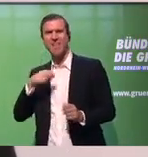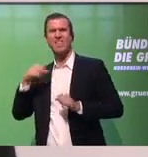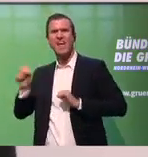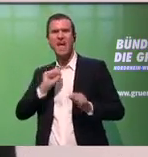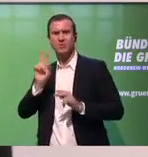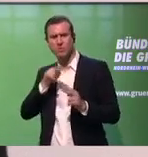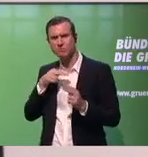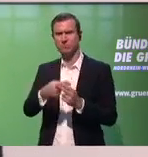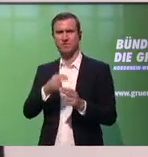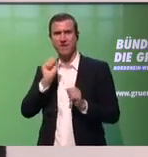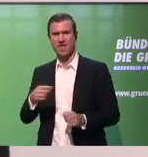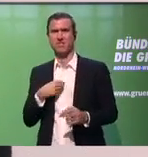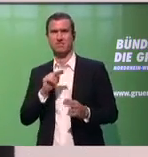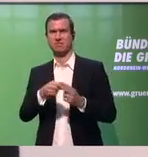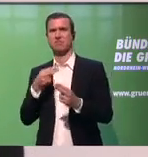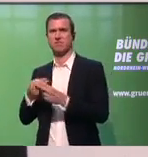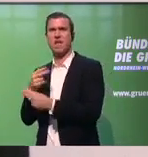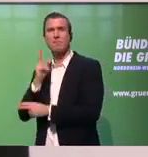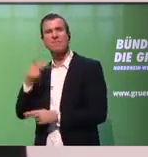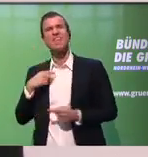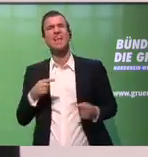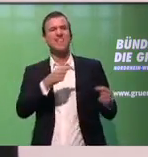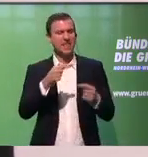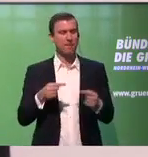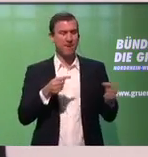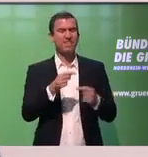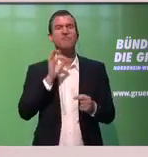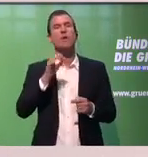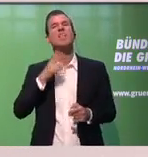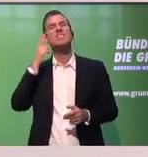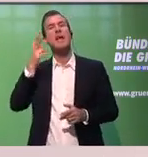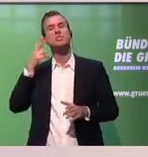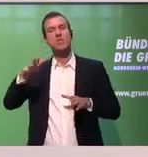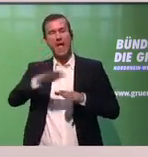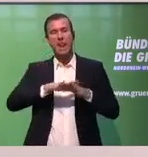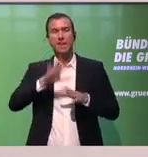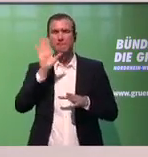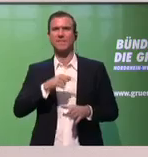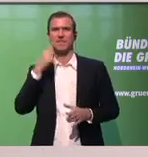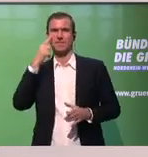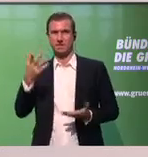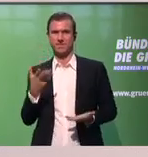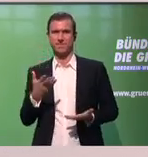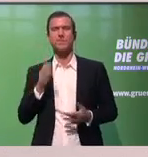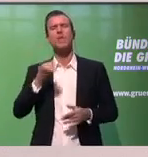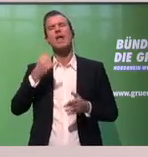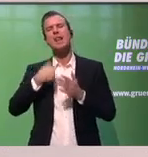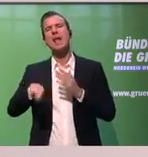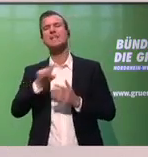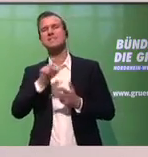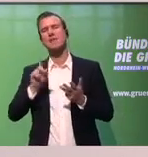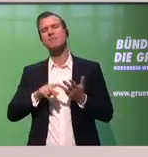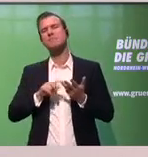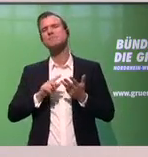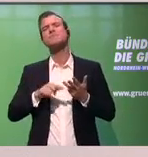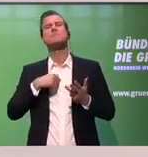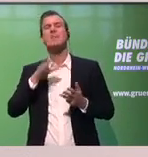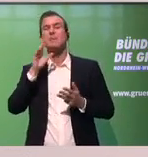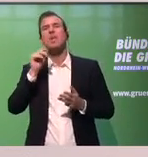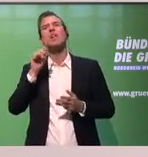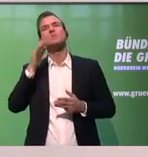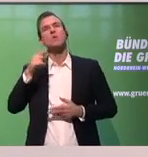dagegen vorgehen. Wir müssen das aber auch in den Debatten auf nationaler Ebene berücksichtigen. Ein letzter Punkt: Man darf nicht unterschätzen,